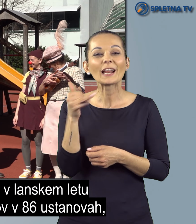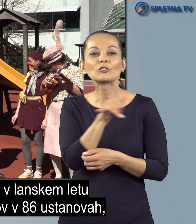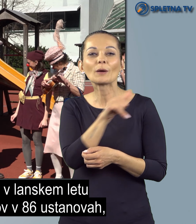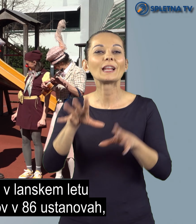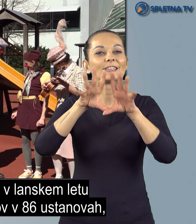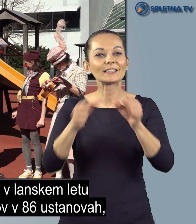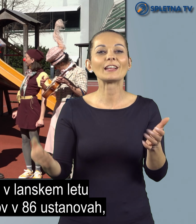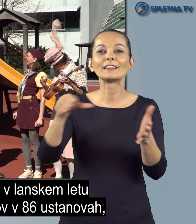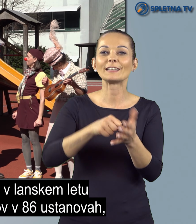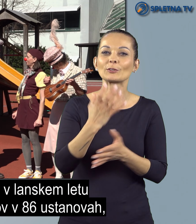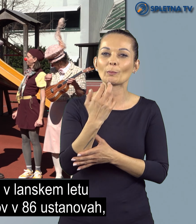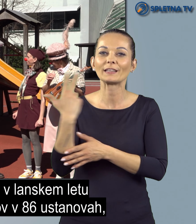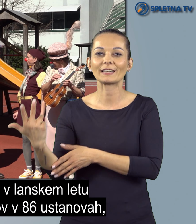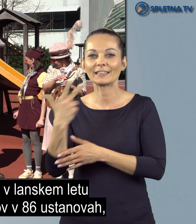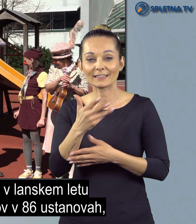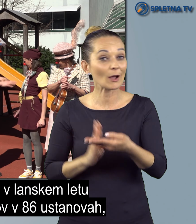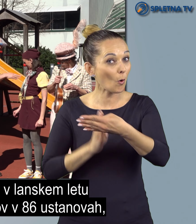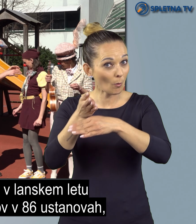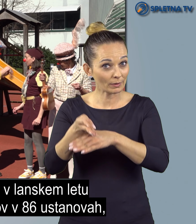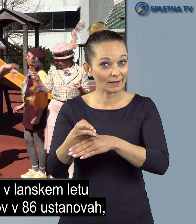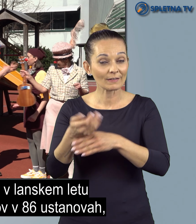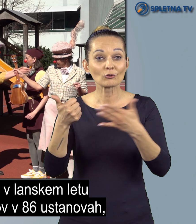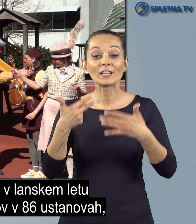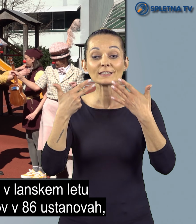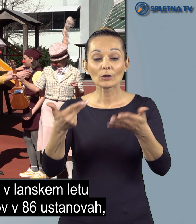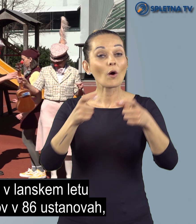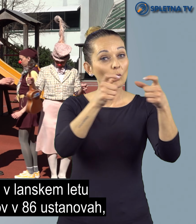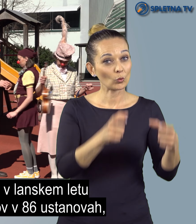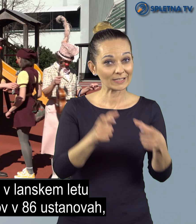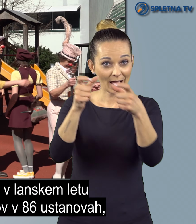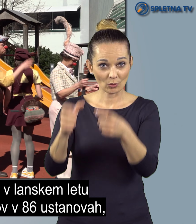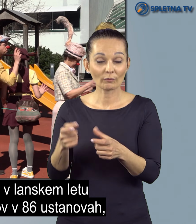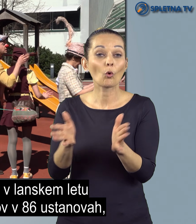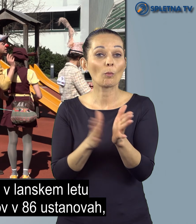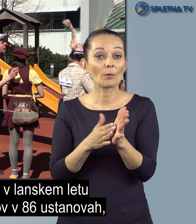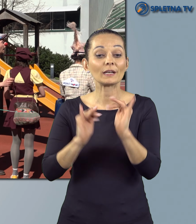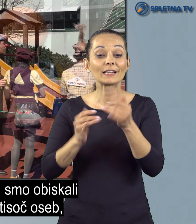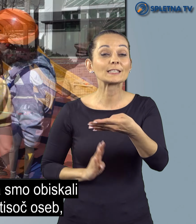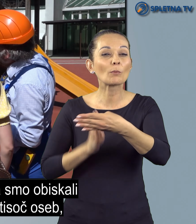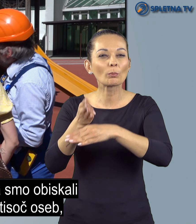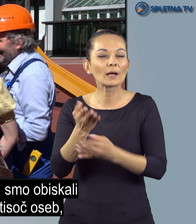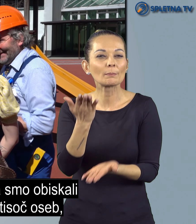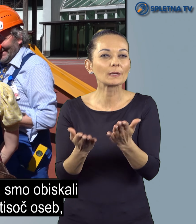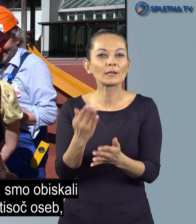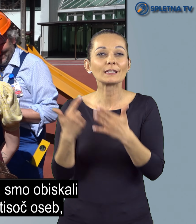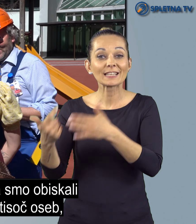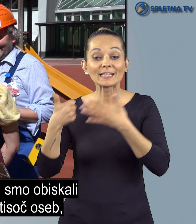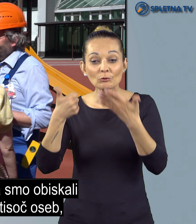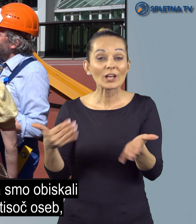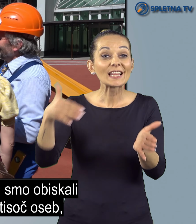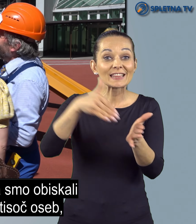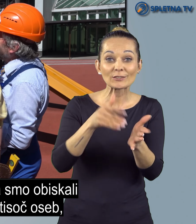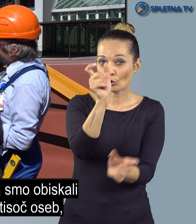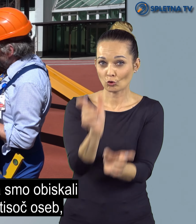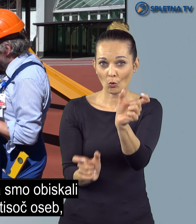Rdeči noski smo v lanskem letu izvedli 1533 obiskov v 86 ustanovah, kar pomeni, da smo obiskali